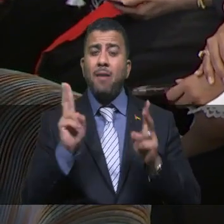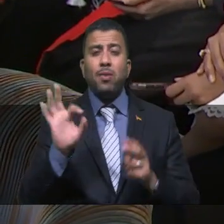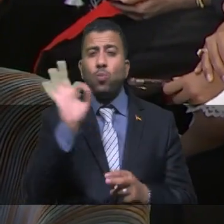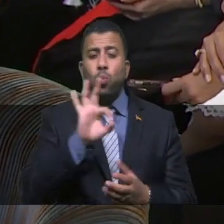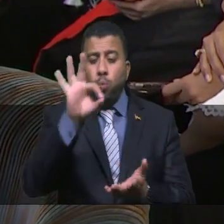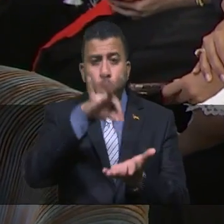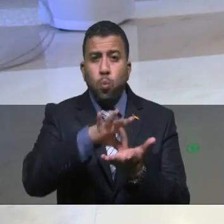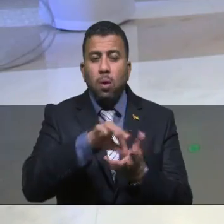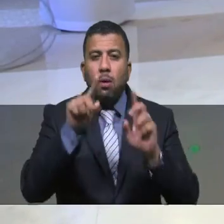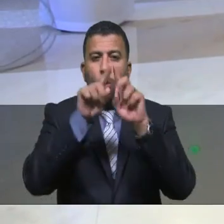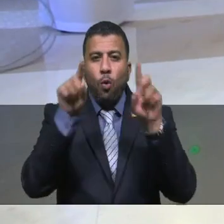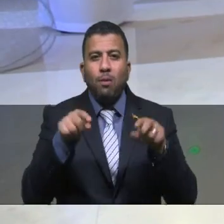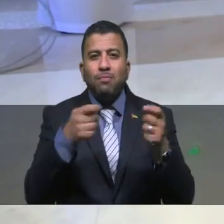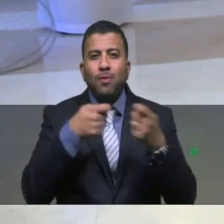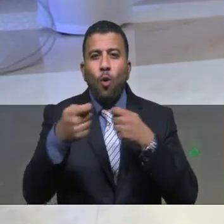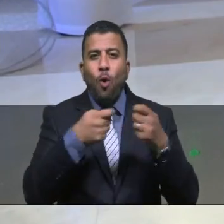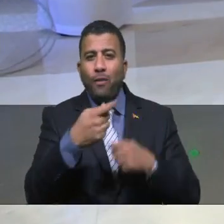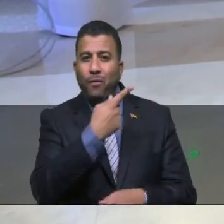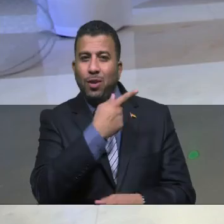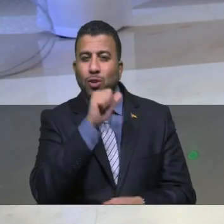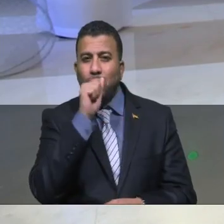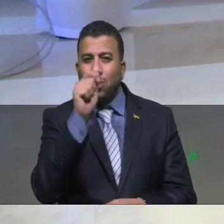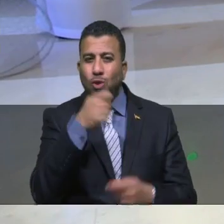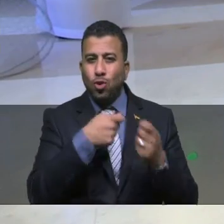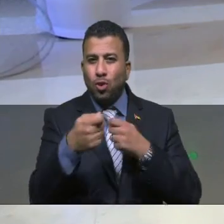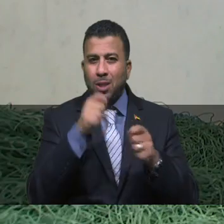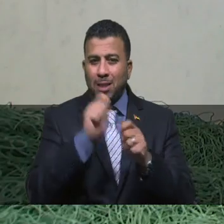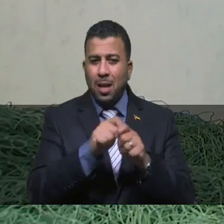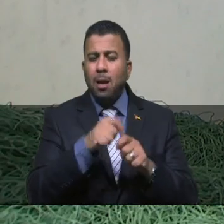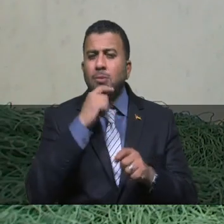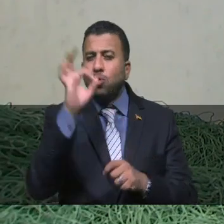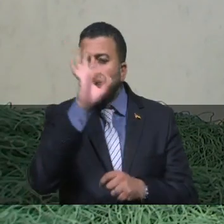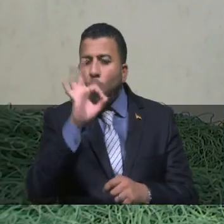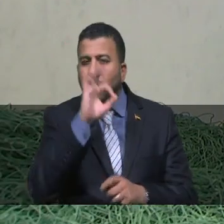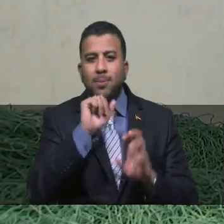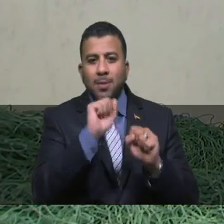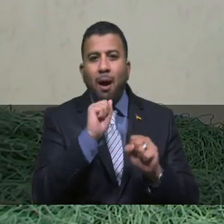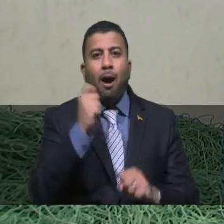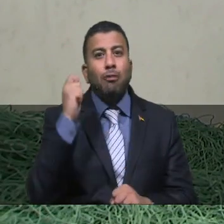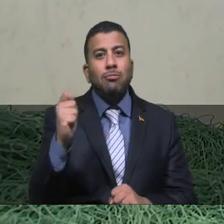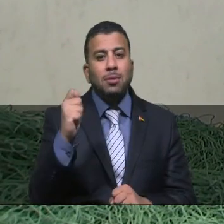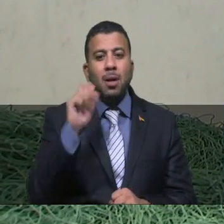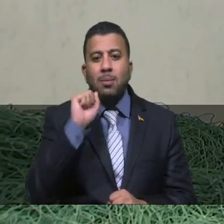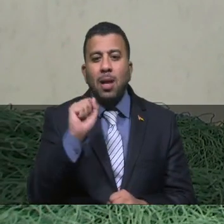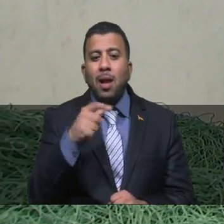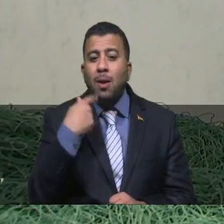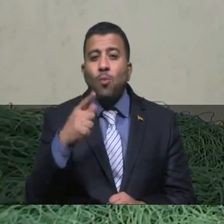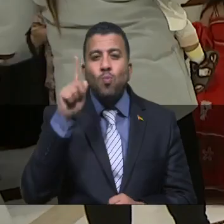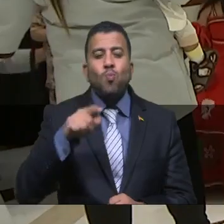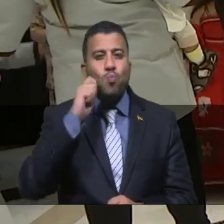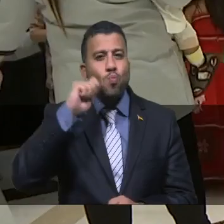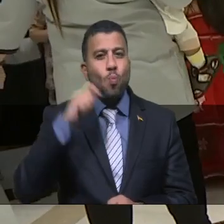الغرفة فقرات عدة، منها استعراض الأزياء التراثية وفقرة تراثية من وحي المناسبة